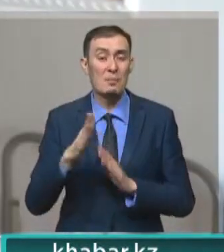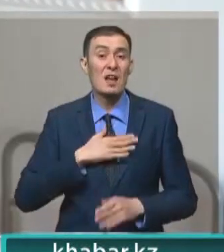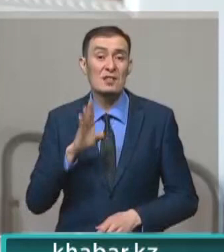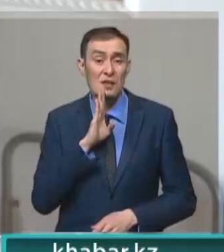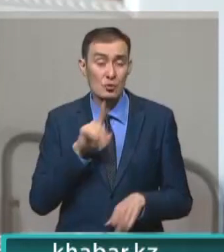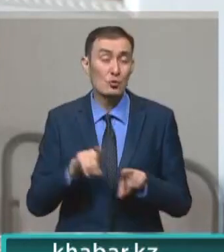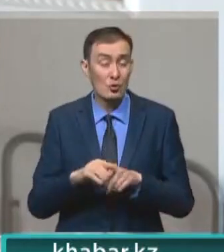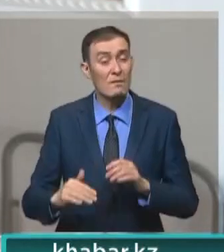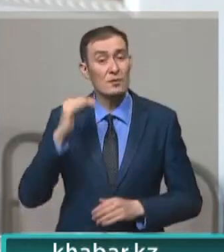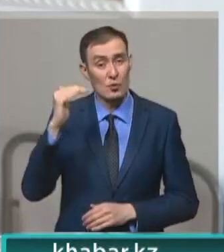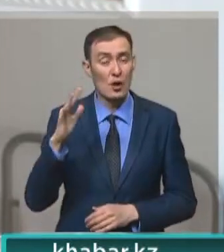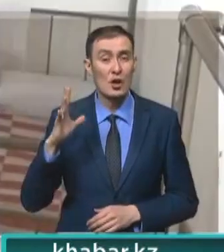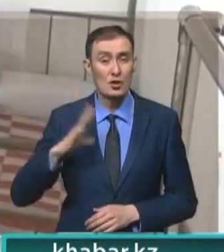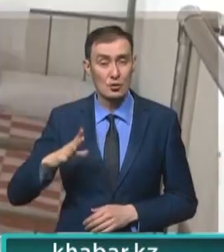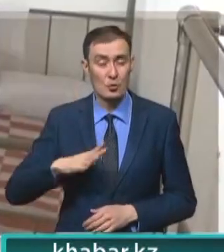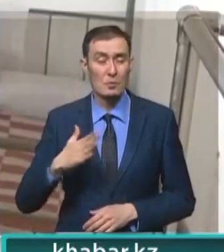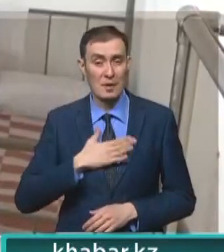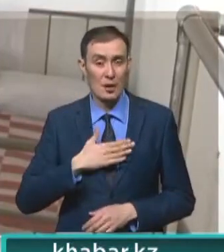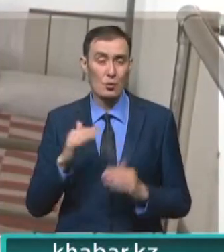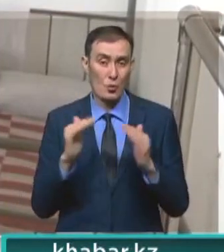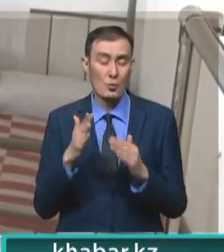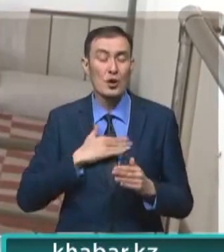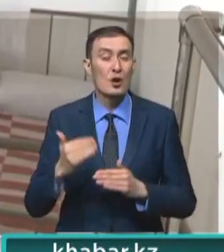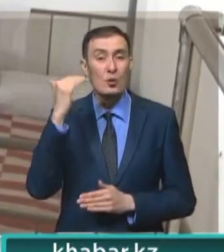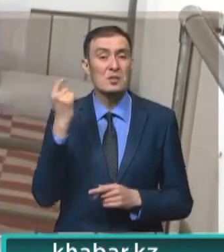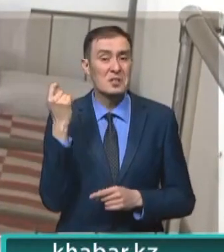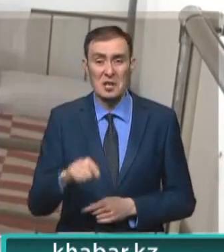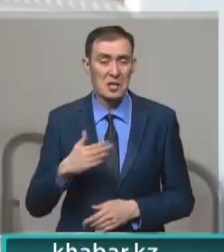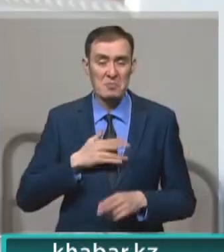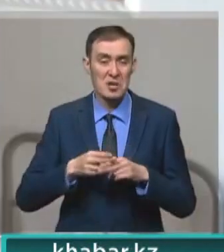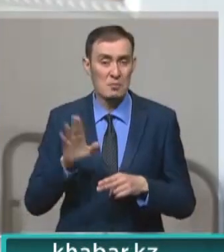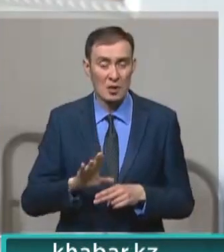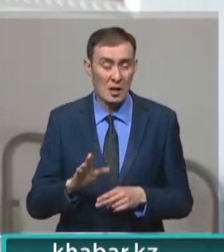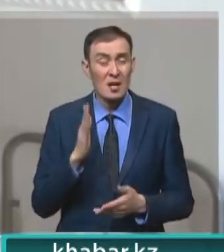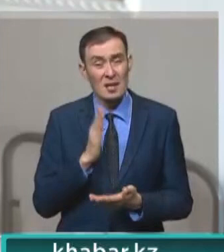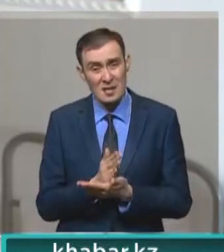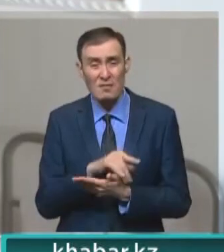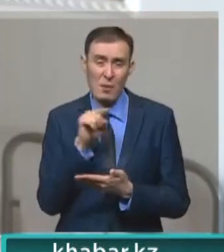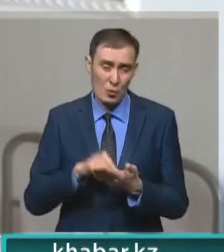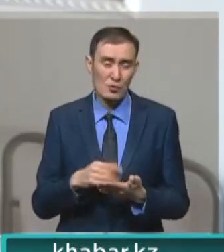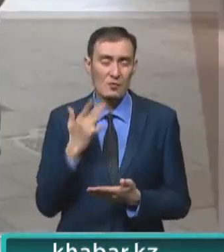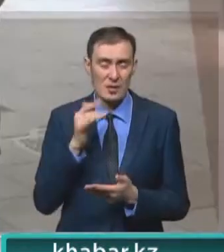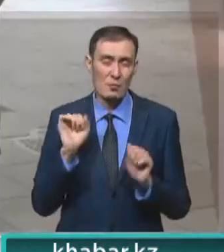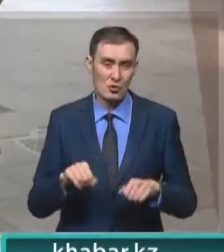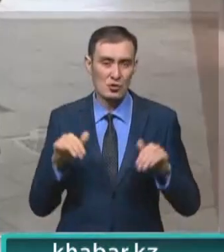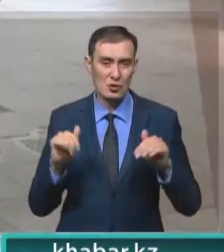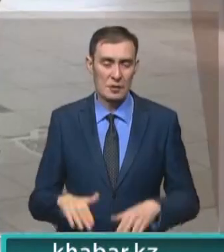девушка тоже высокая, она ждет меня на гражданке. Мой рост никогда не мешал мне. Есть, конечно, нюансы, но они все